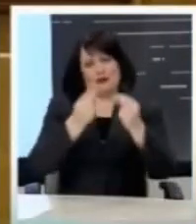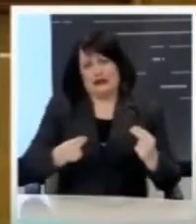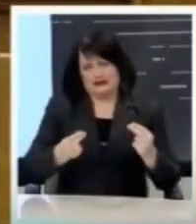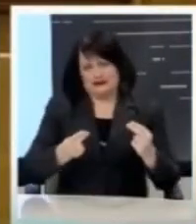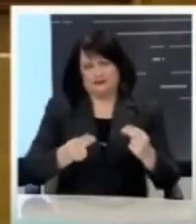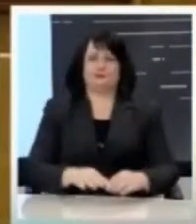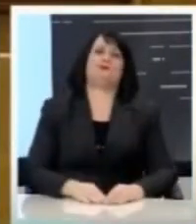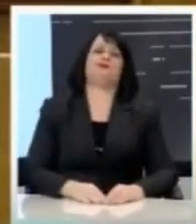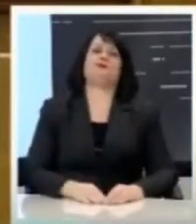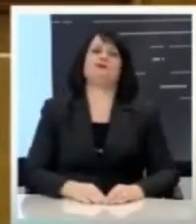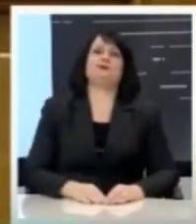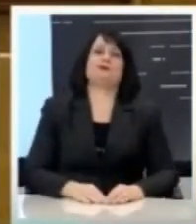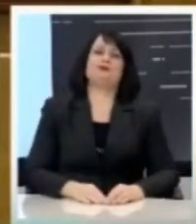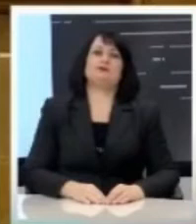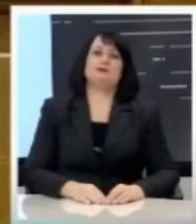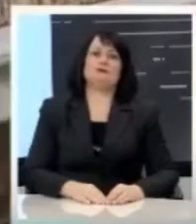Είχαμε λοιπόν